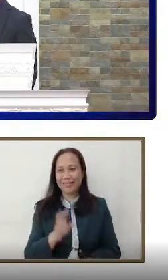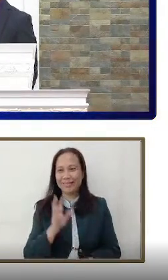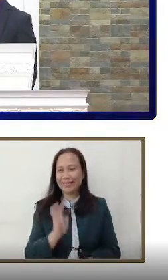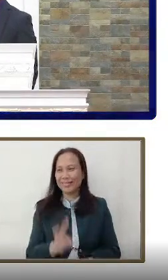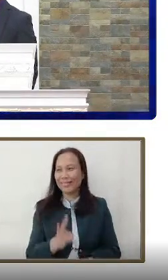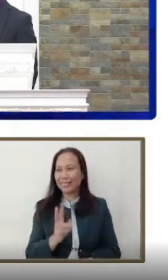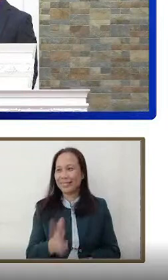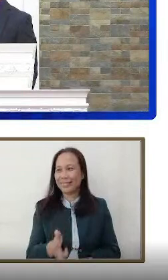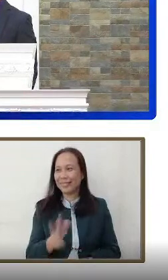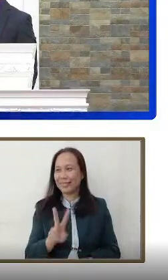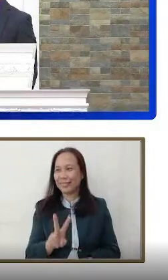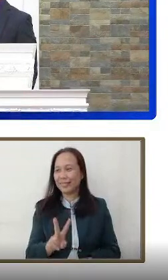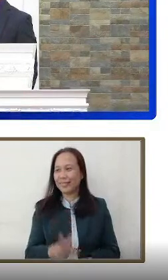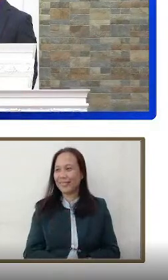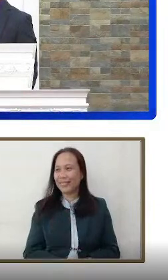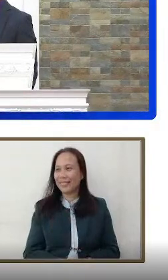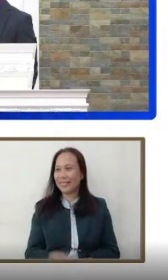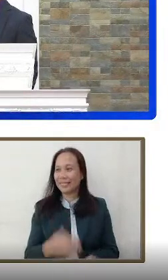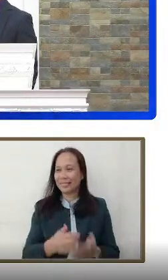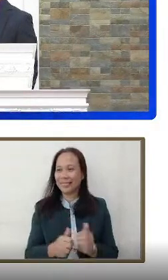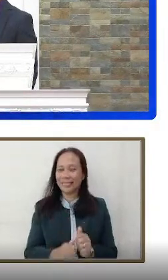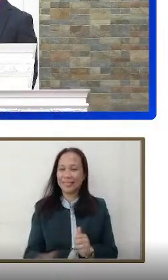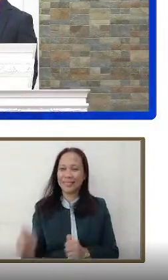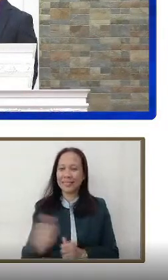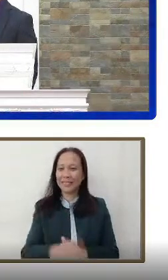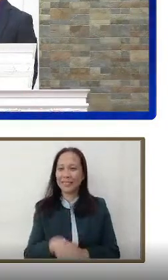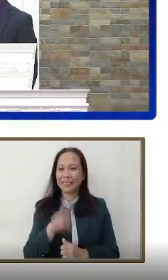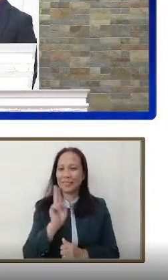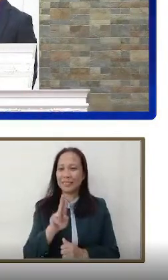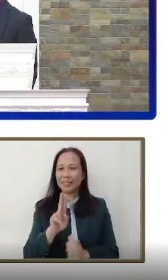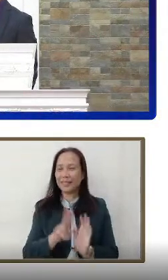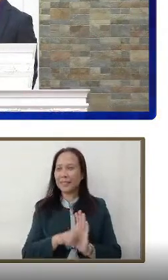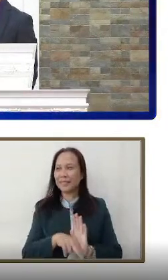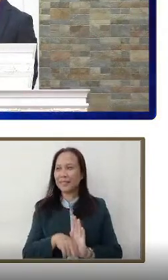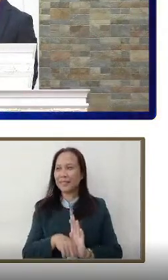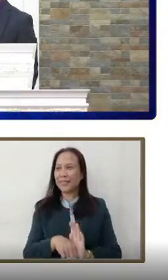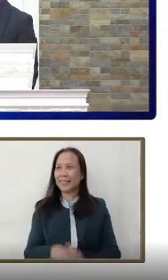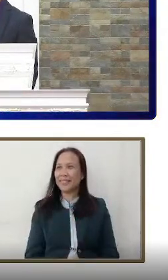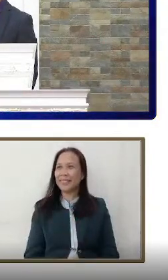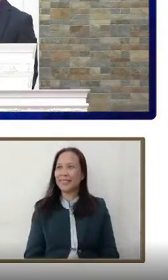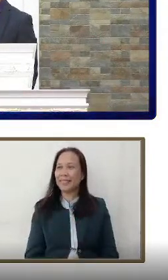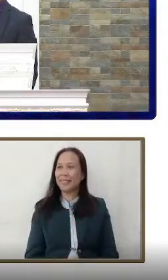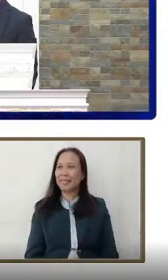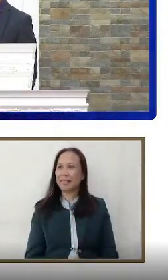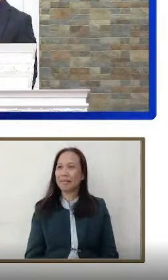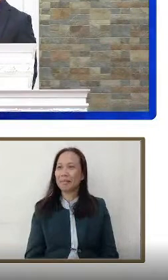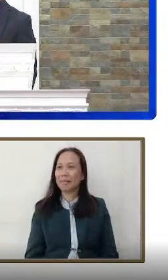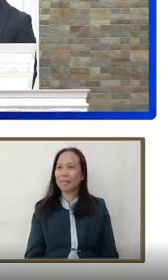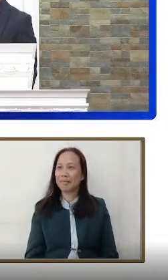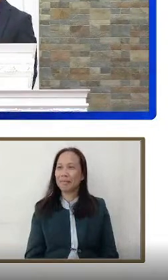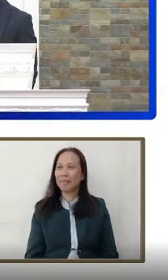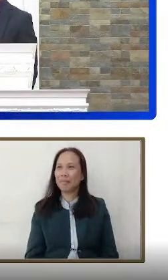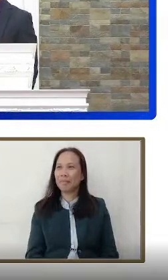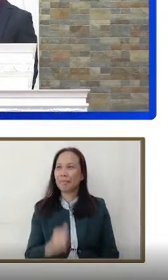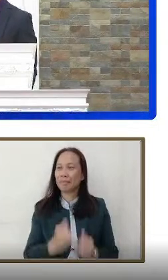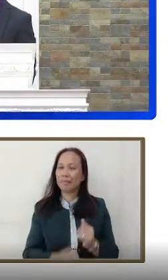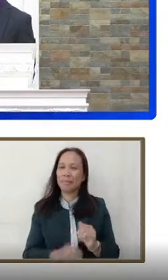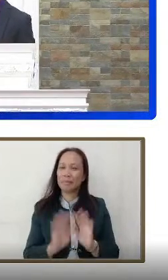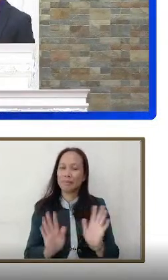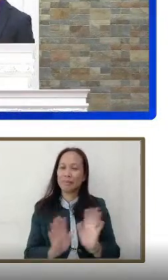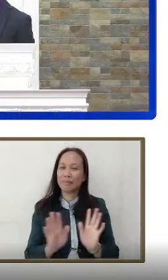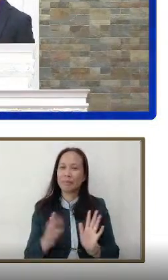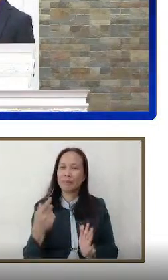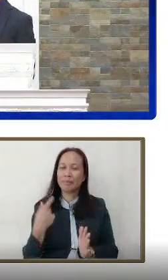Lamang kami ng 2 minuto. Okay. Yeah, amen. That's good. Last Sunday, marami